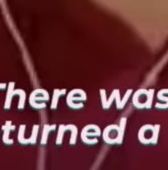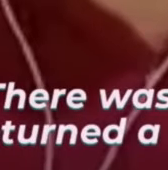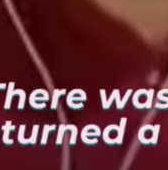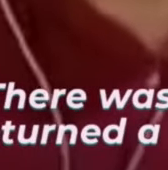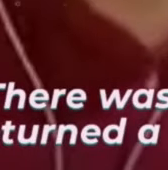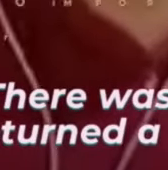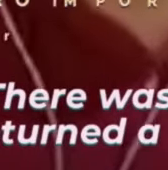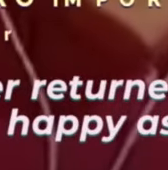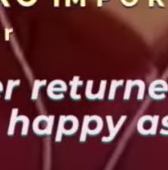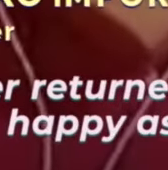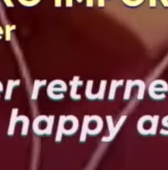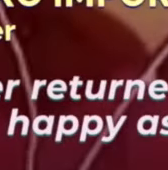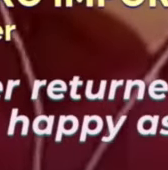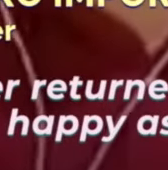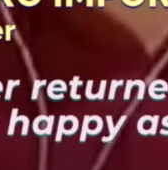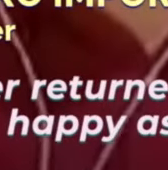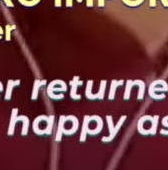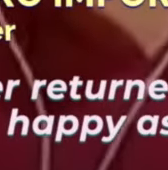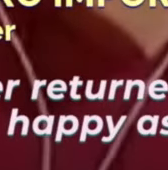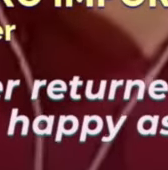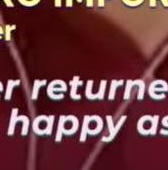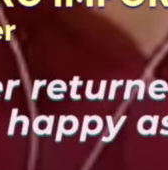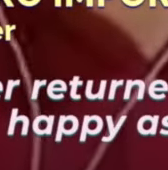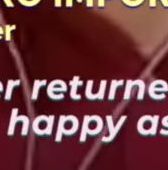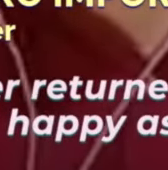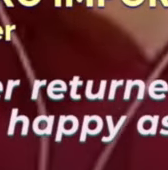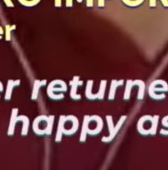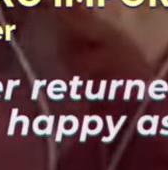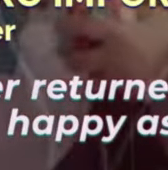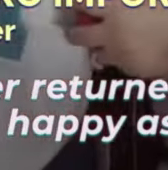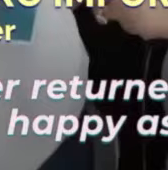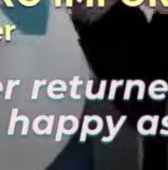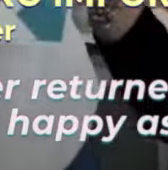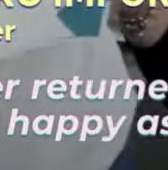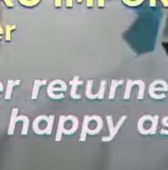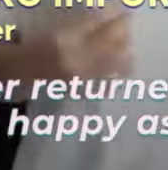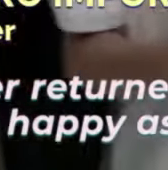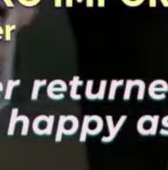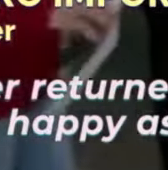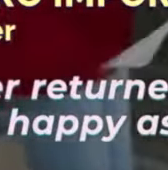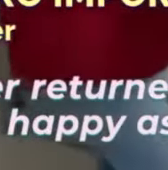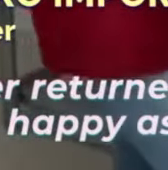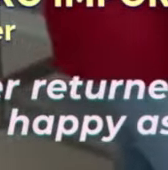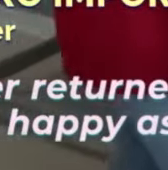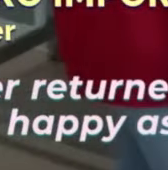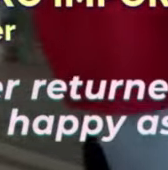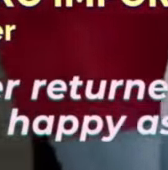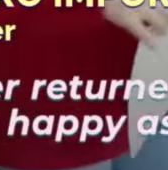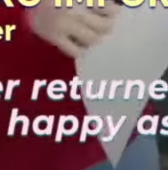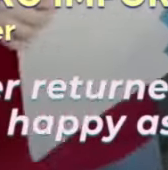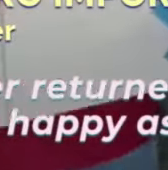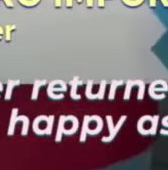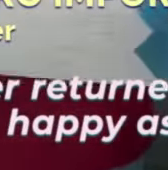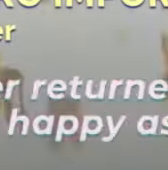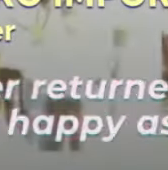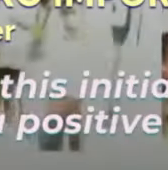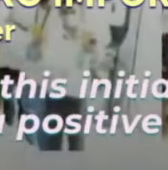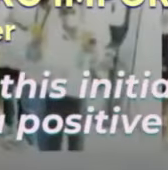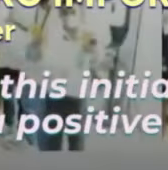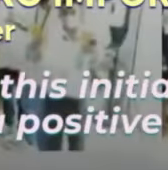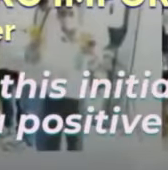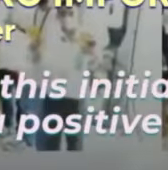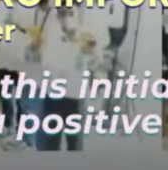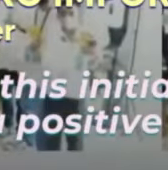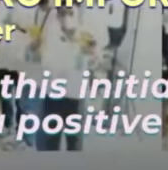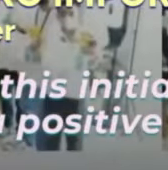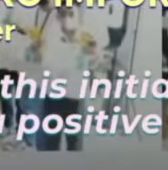may nagbalik sang cellphone, kag may nagbalik sang cash nga 2,500 pesos nga hindi ilak. Nalipay gid ako as a teacher nga ang